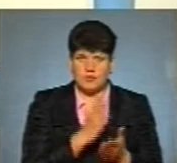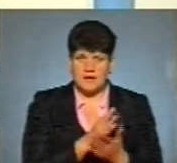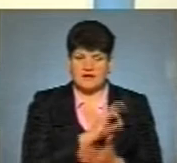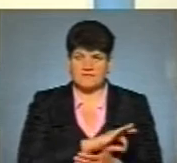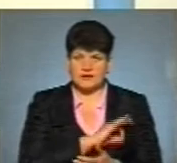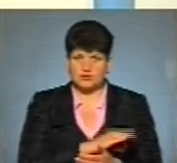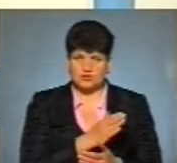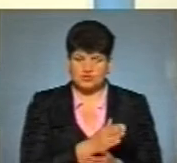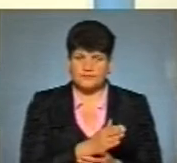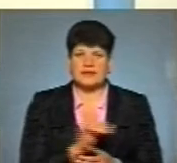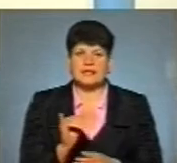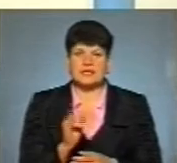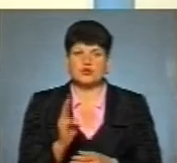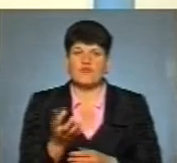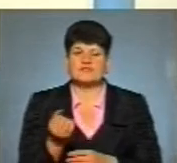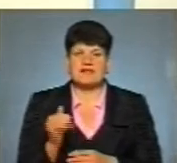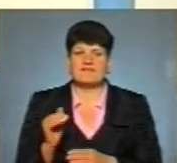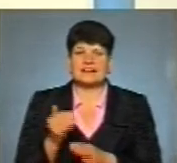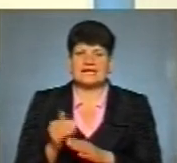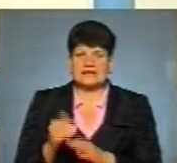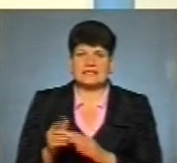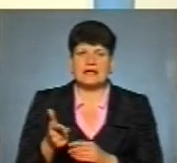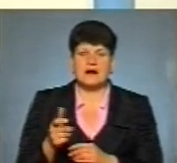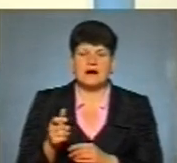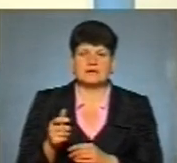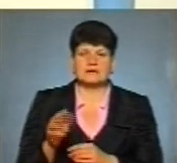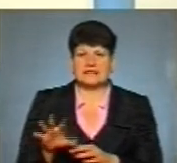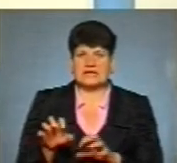виручку за попередній рік, і хто взяв кредит на галузь тваринництва,